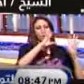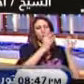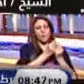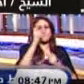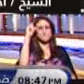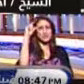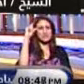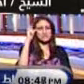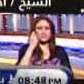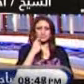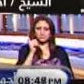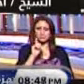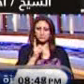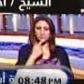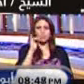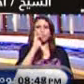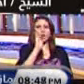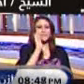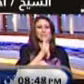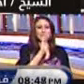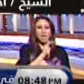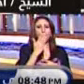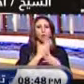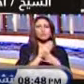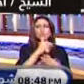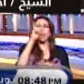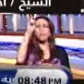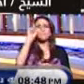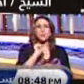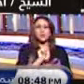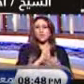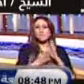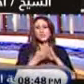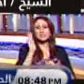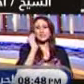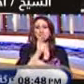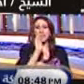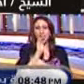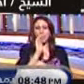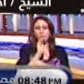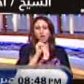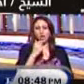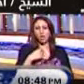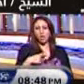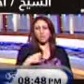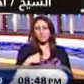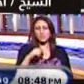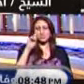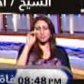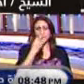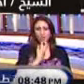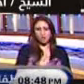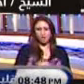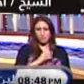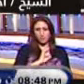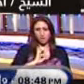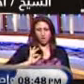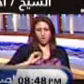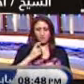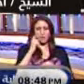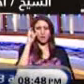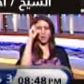أن تكون الدعوة خالصة لوجه الله. وذلك كان البيان النهاردة واضح، أول حاجة بعد بسم الله الرحمن الرحيم، وأن المساجد لله